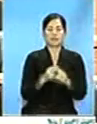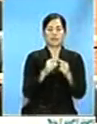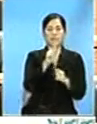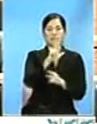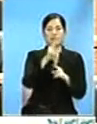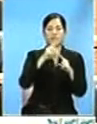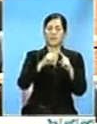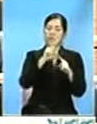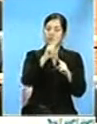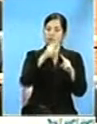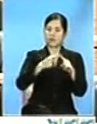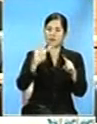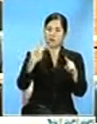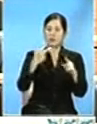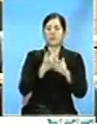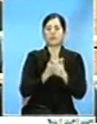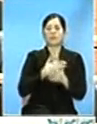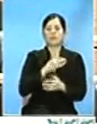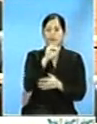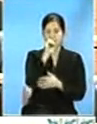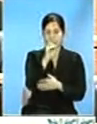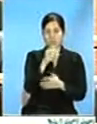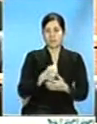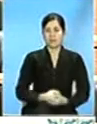ครับผมต้องกลับเรียนนิดหนึ่งว่า